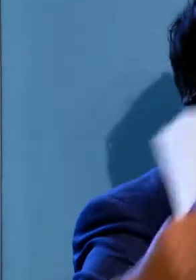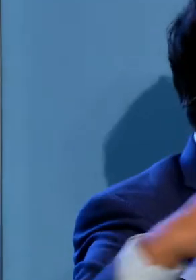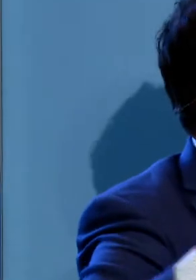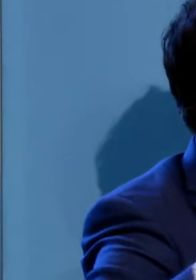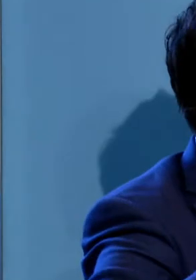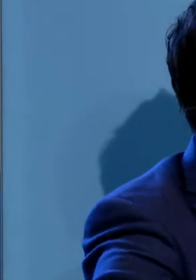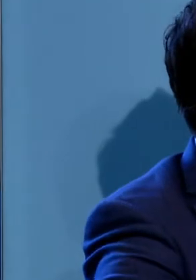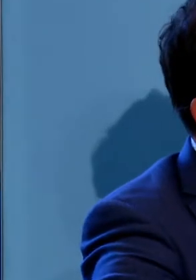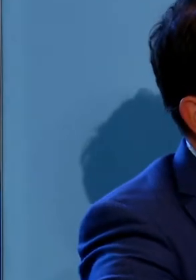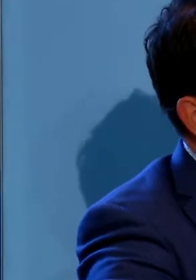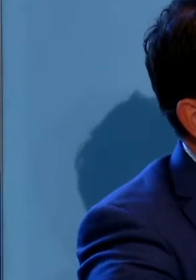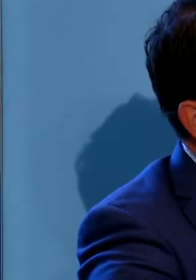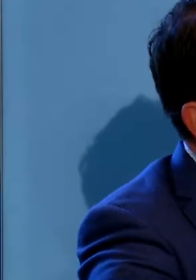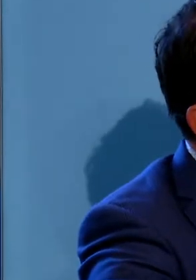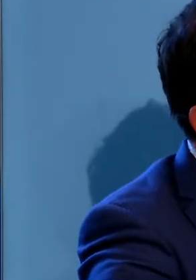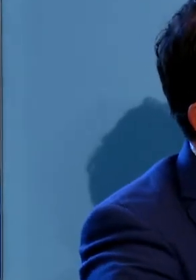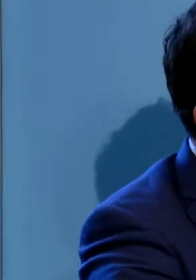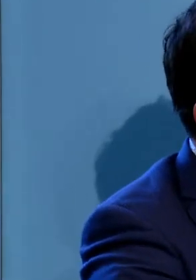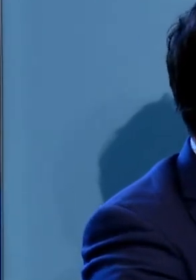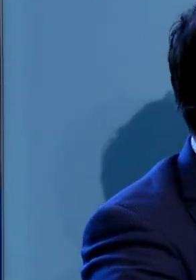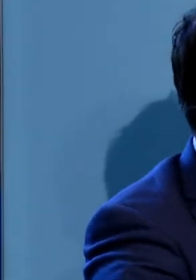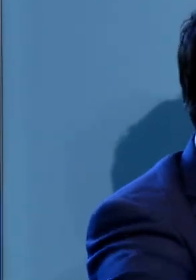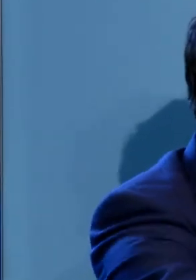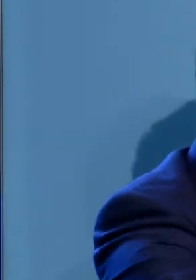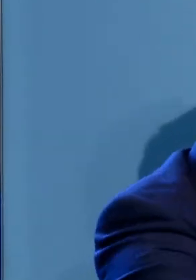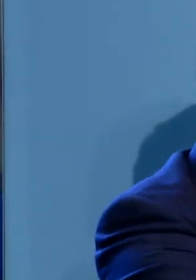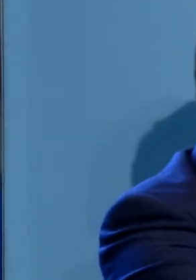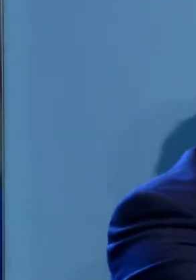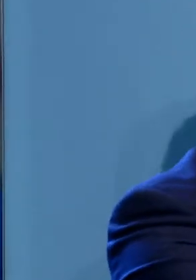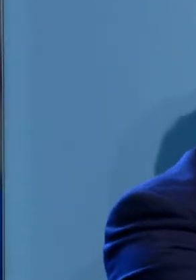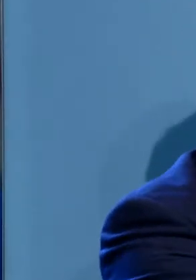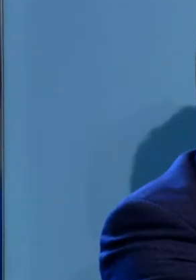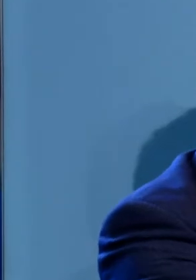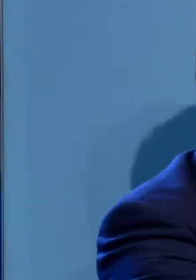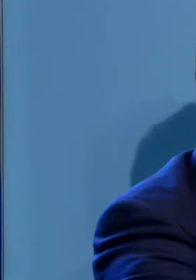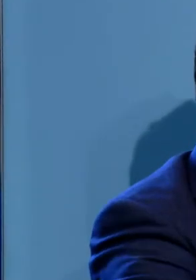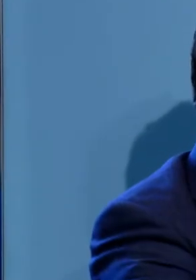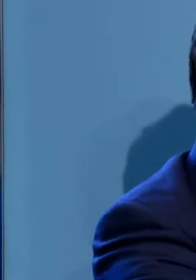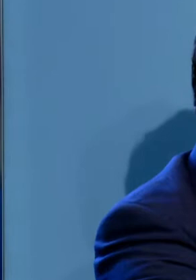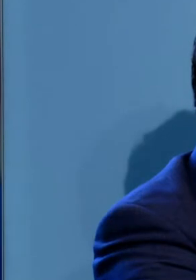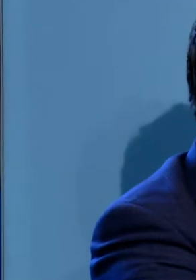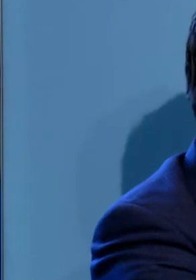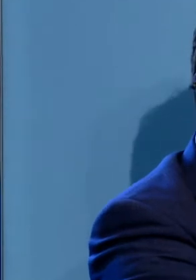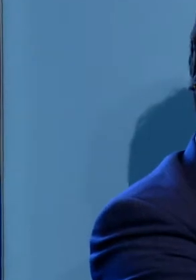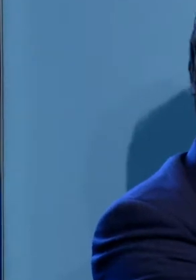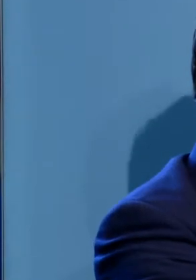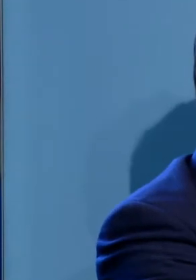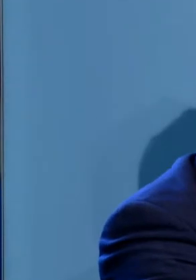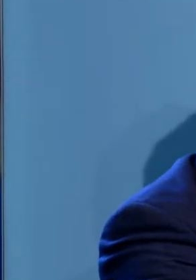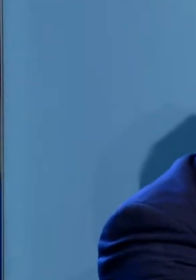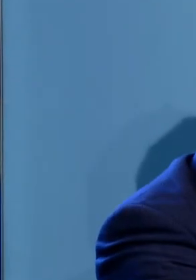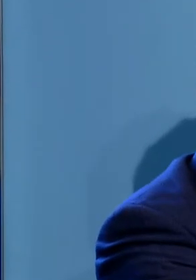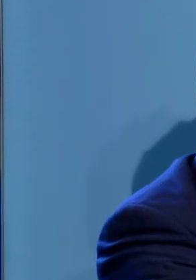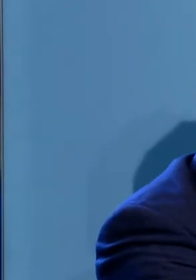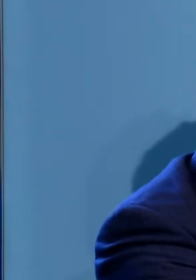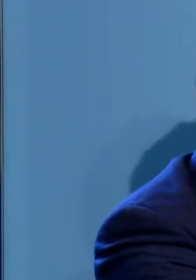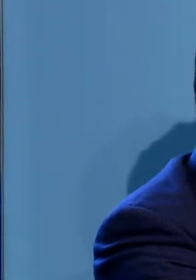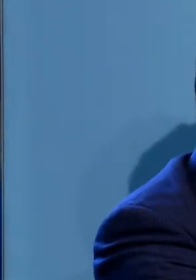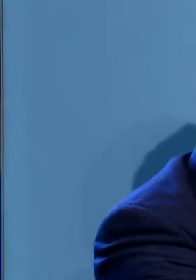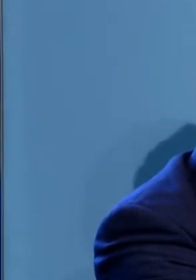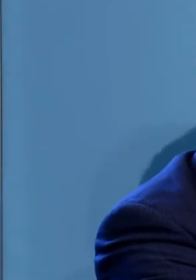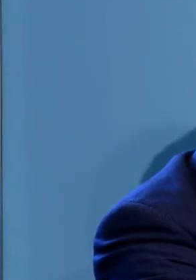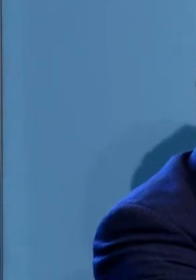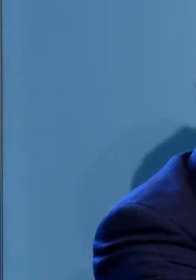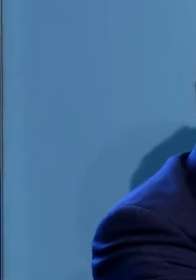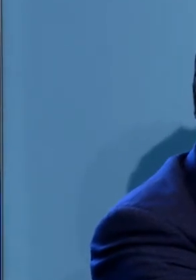är beredd. Det är ingenting som påverkar mitt värde som individ. Men är det så att det står faller med att jag vill bli av med jobbet, så är det ju väldigt